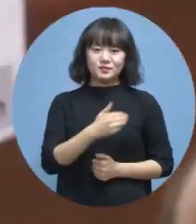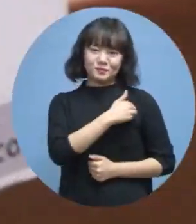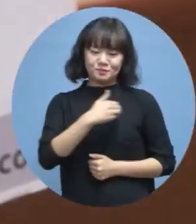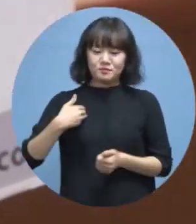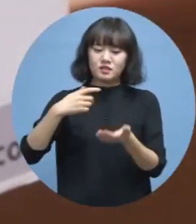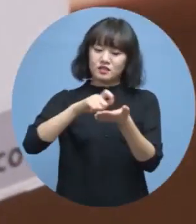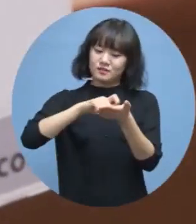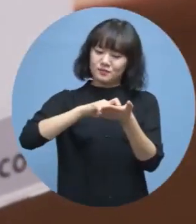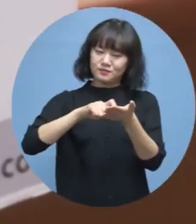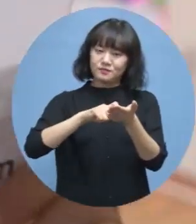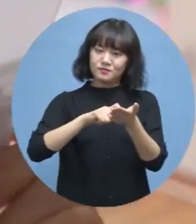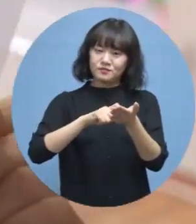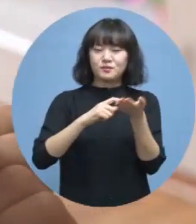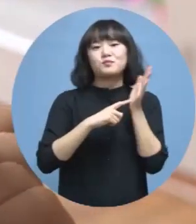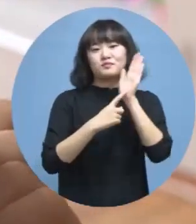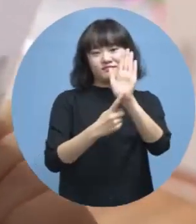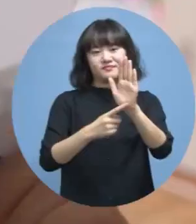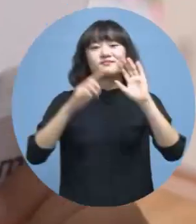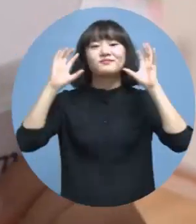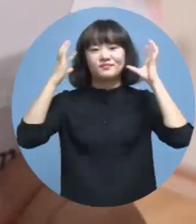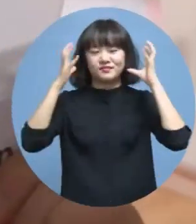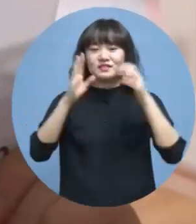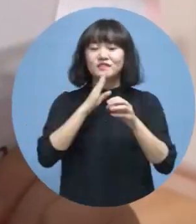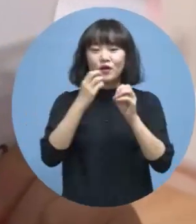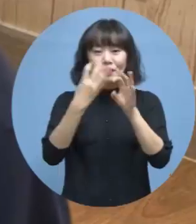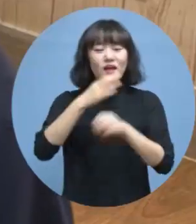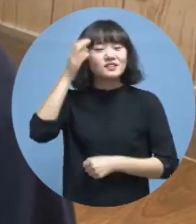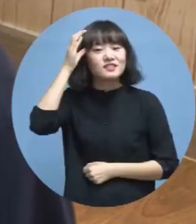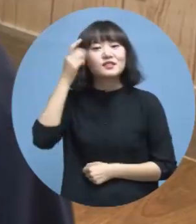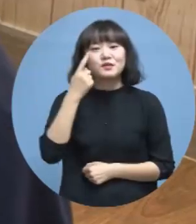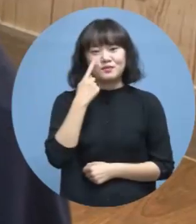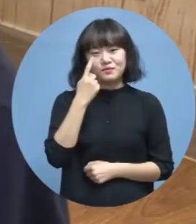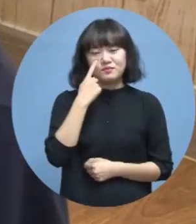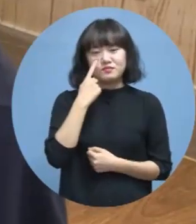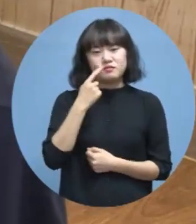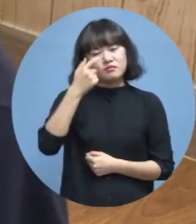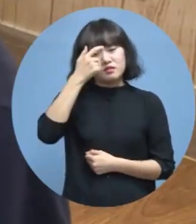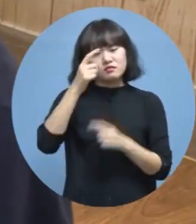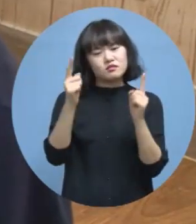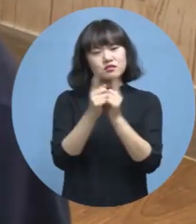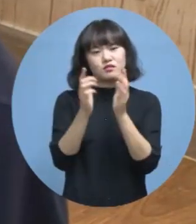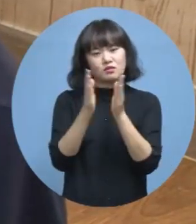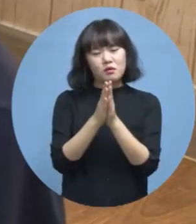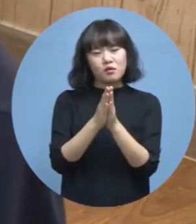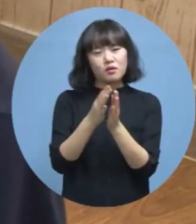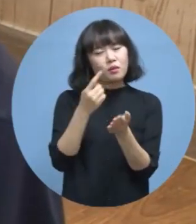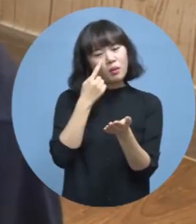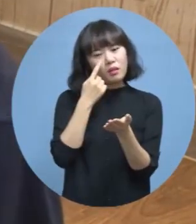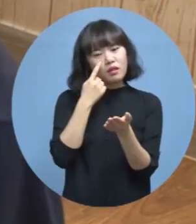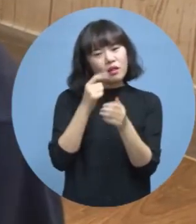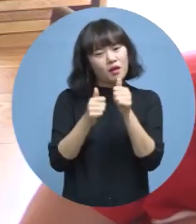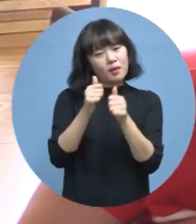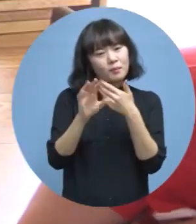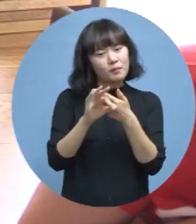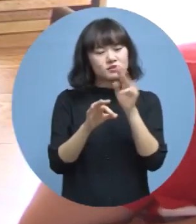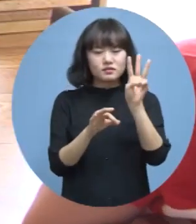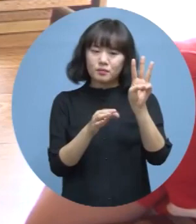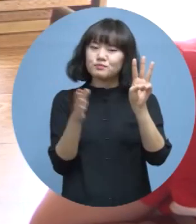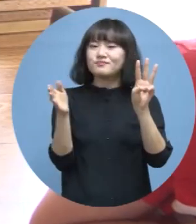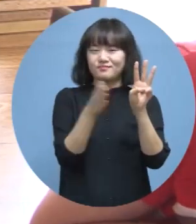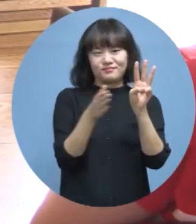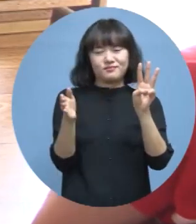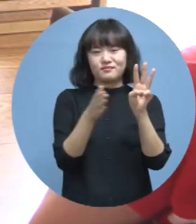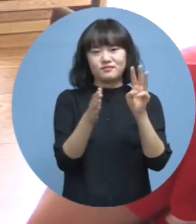자신있게 답을 든 아이들. 정답을 기대해볼게요. 자로 재봤으면 319.